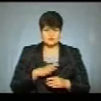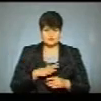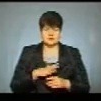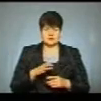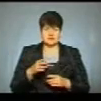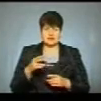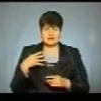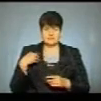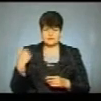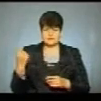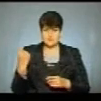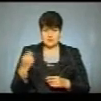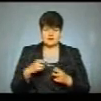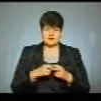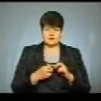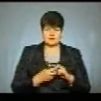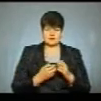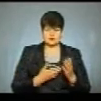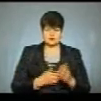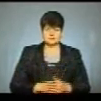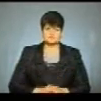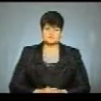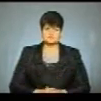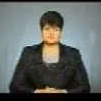форумах на Львівщині та Івано-Франківщині.